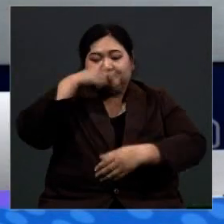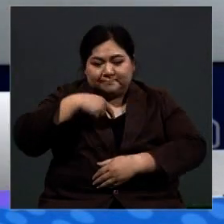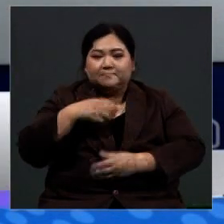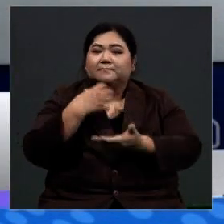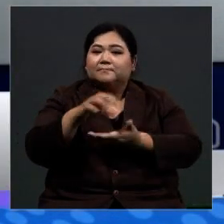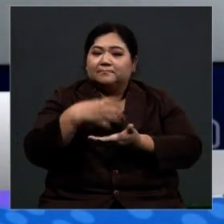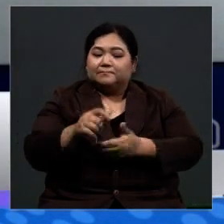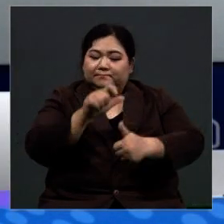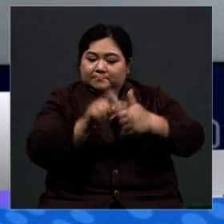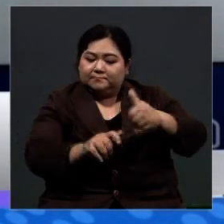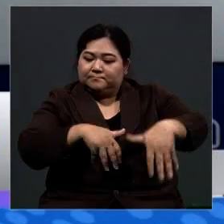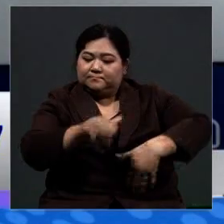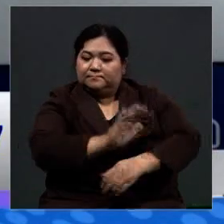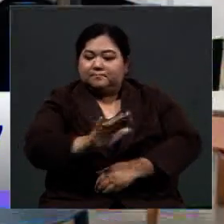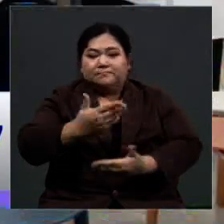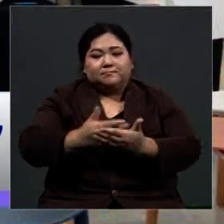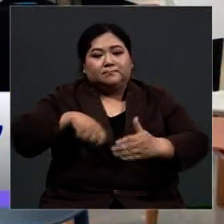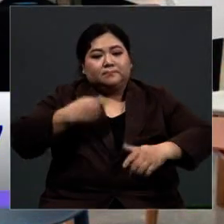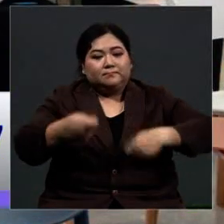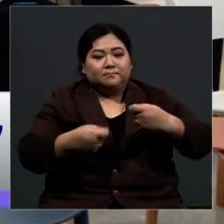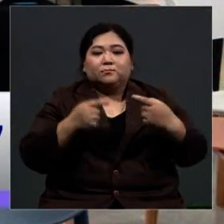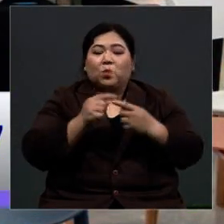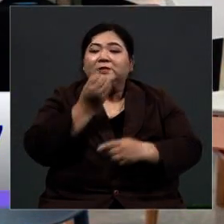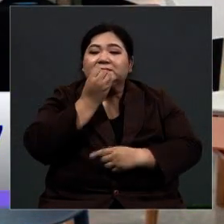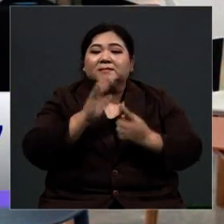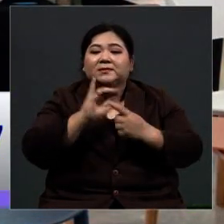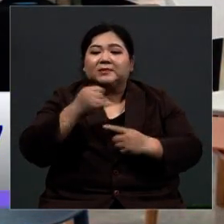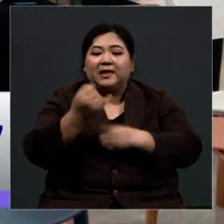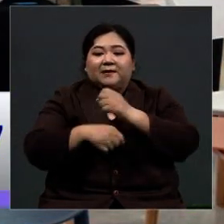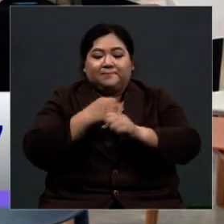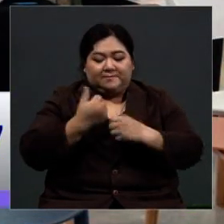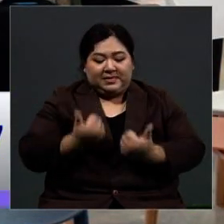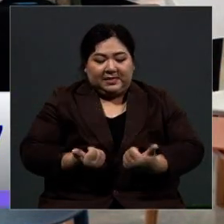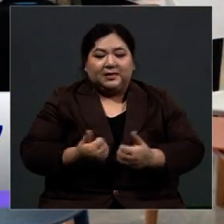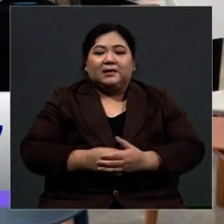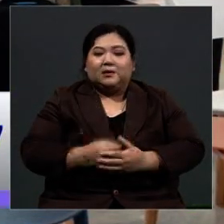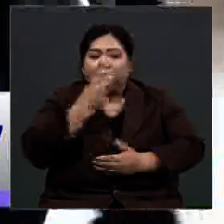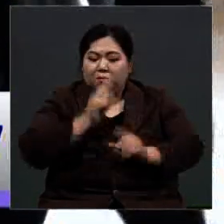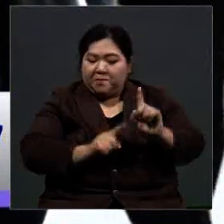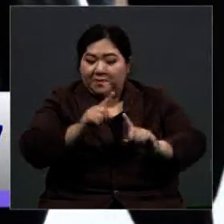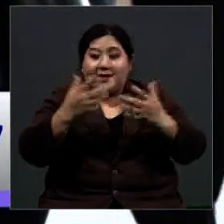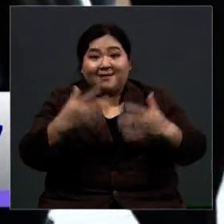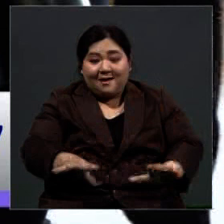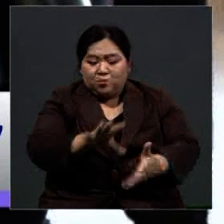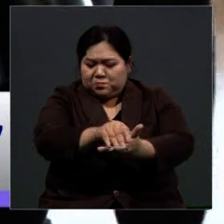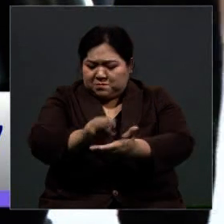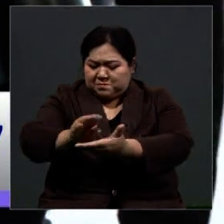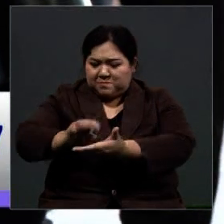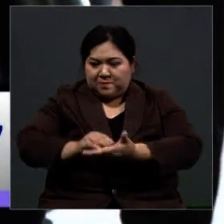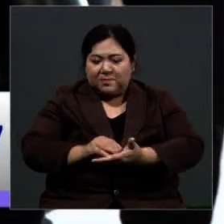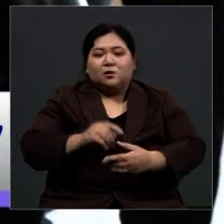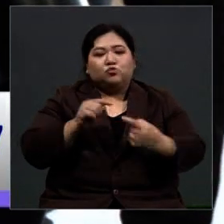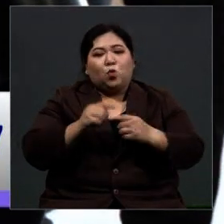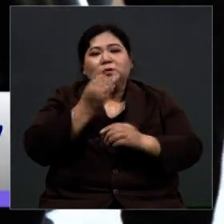พฤติกรรมและการใช้จ่ายของประชาชนในช่วงเทศกาลกินเจปีนี้ว่าจากสำรวจพฤติกรรมการใช้ใช้จ่ายของประชาชนในช่วง